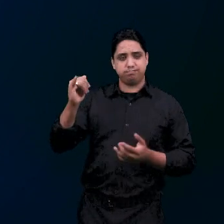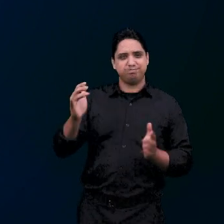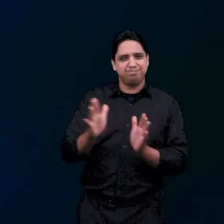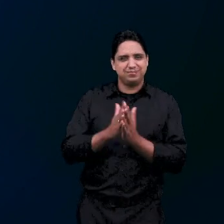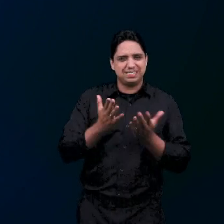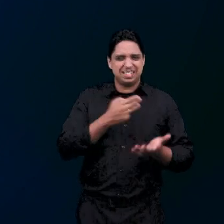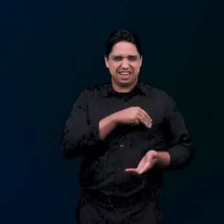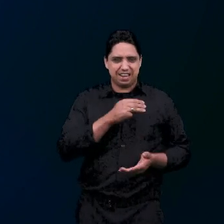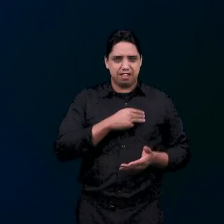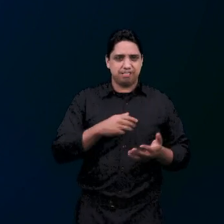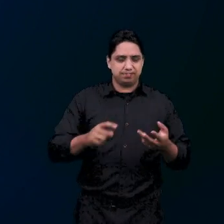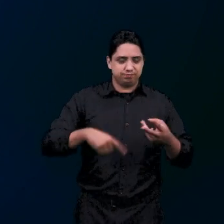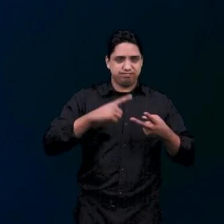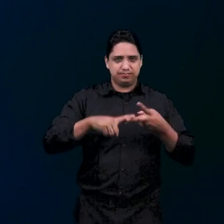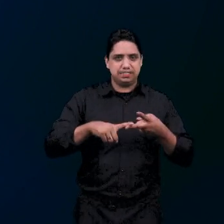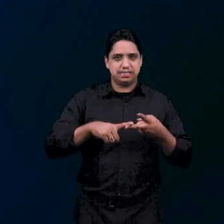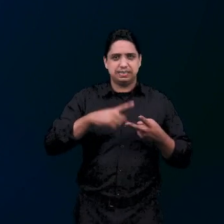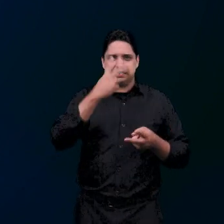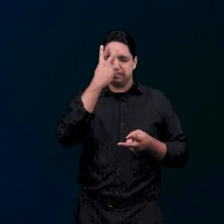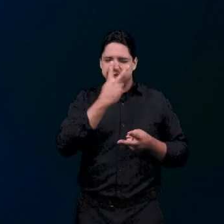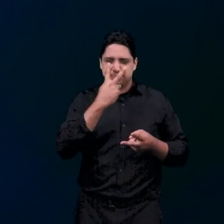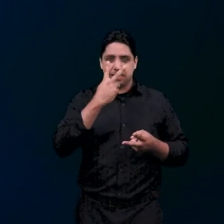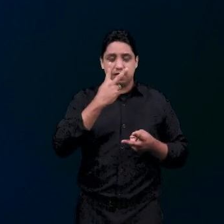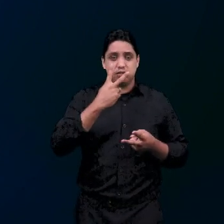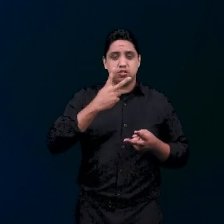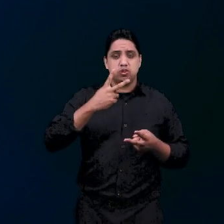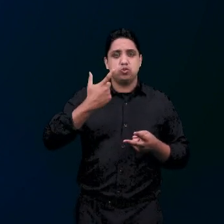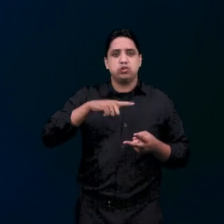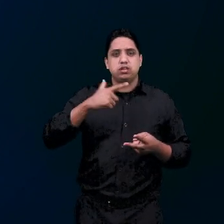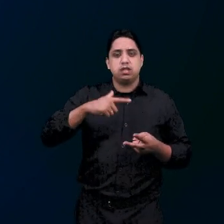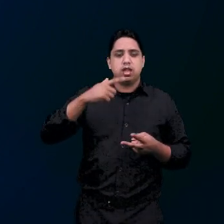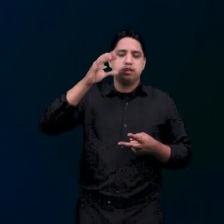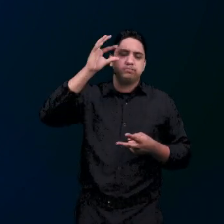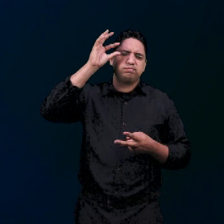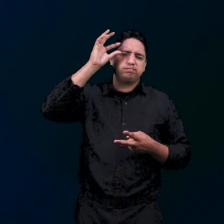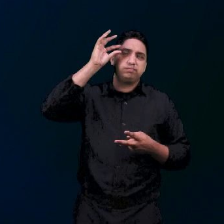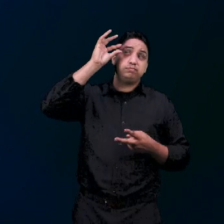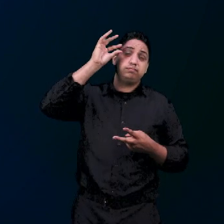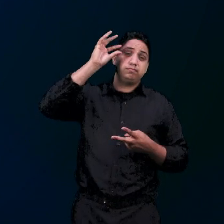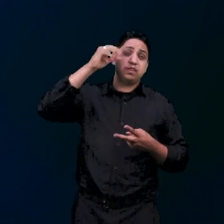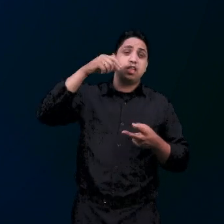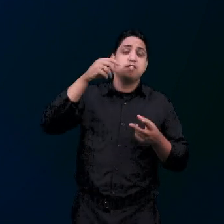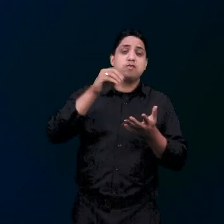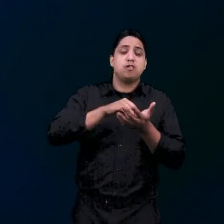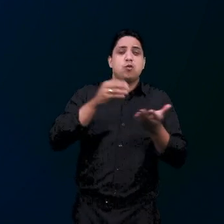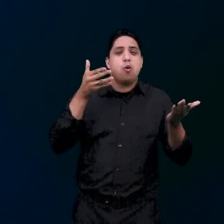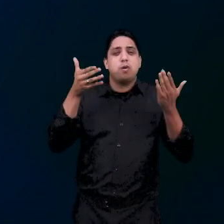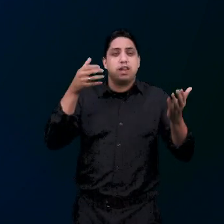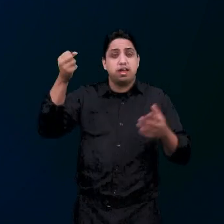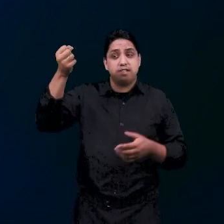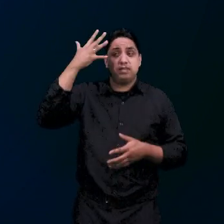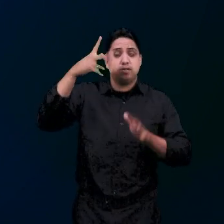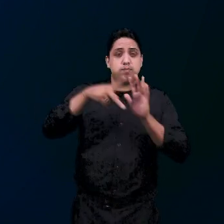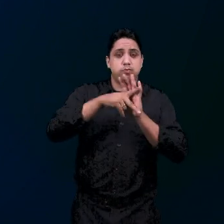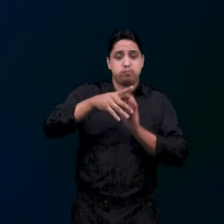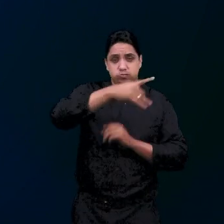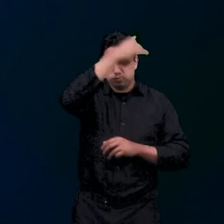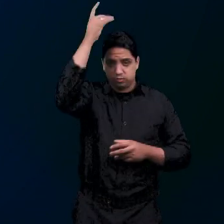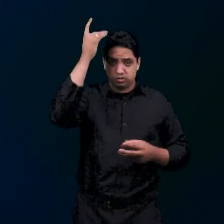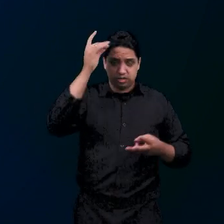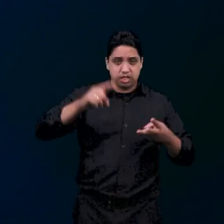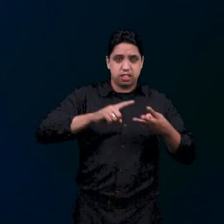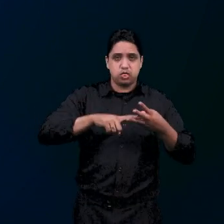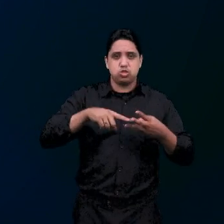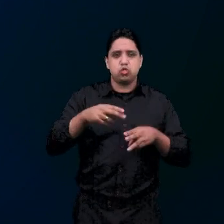et pauvre, aveugle, sans le collier dans les yeux, sans la révélation du Saint-Esprit, et nu,